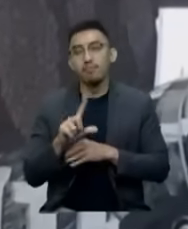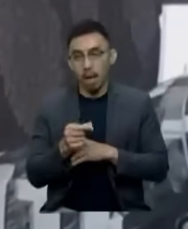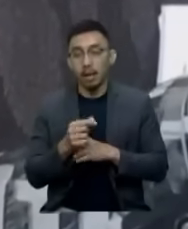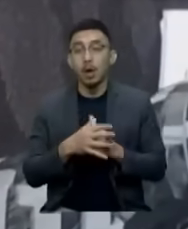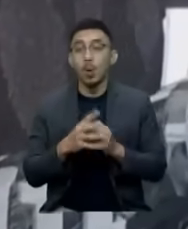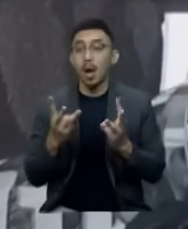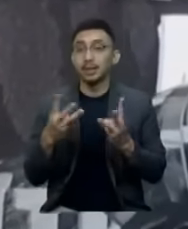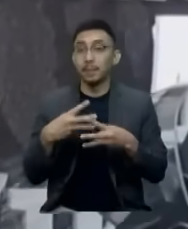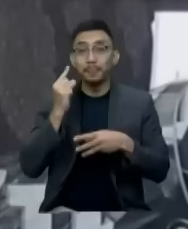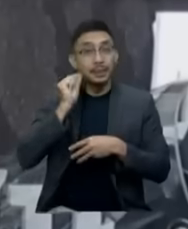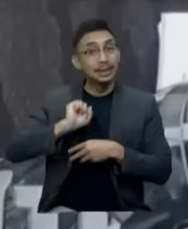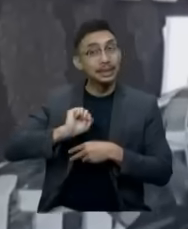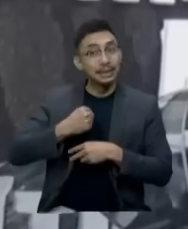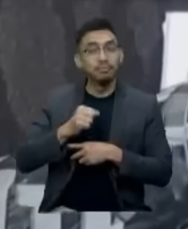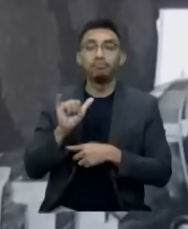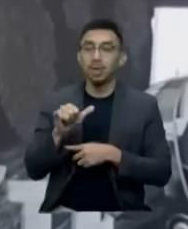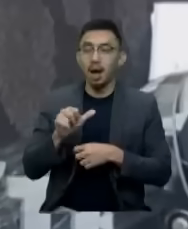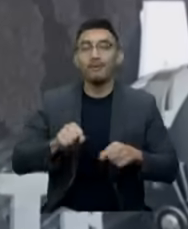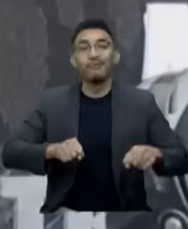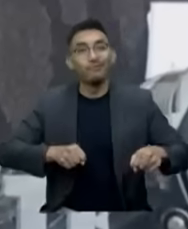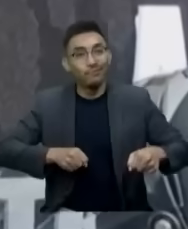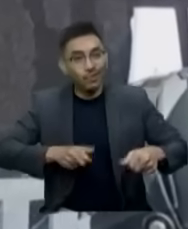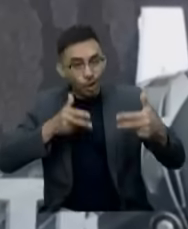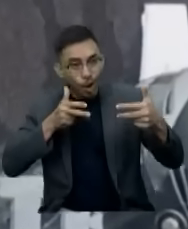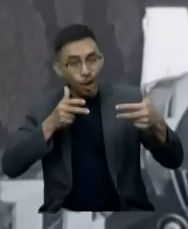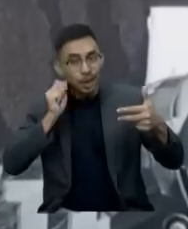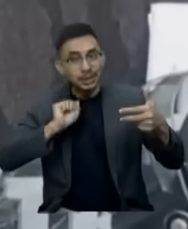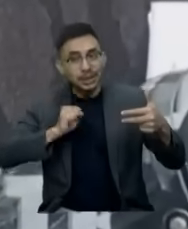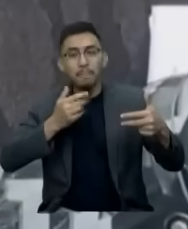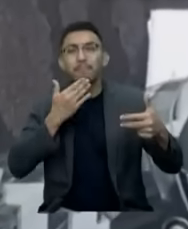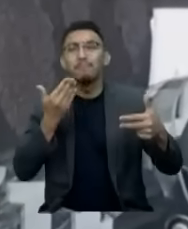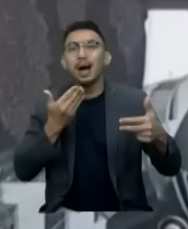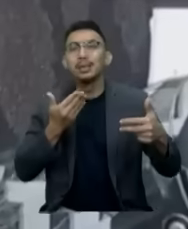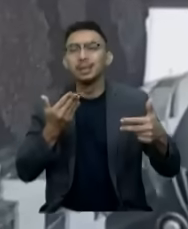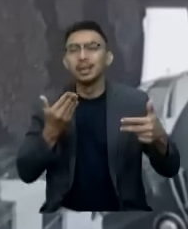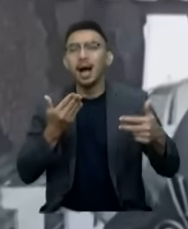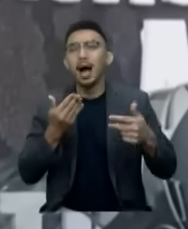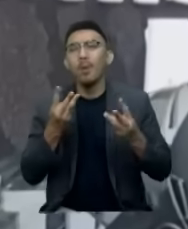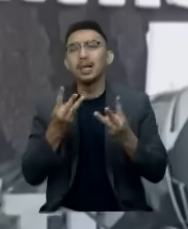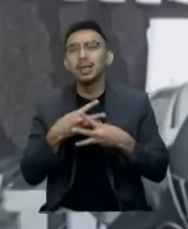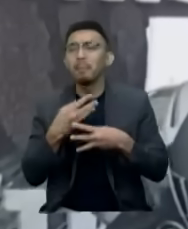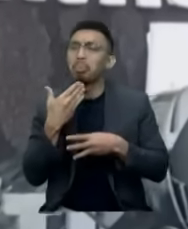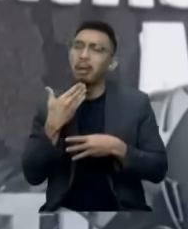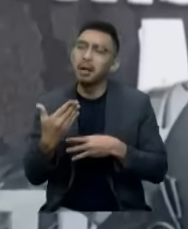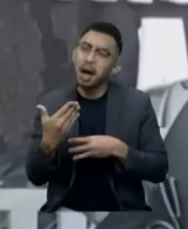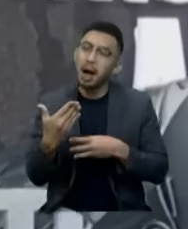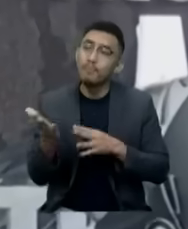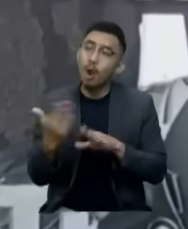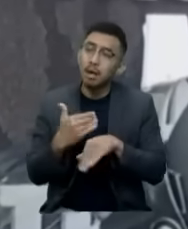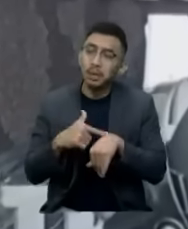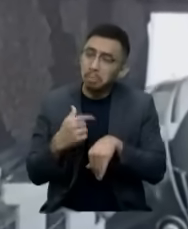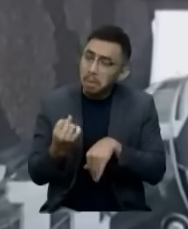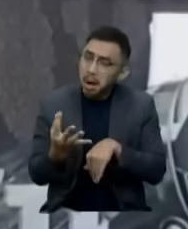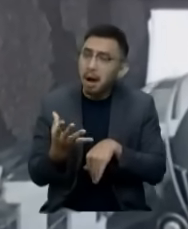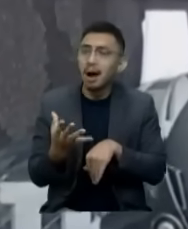sempat video call dulu, terus nge-WA. Biasanya kalau di WA itu, pulang jam berapa? Dari jam 7, jam 8. Nah, kemarin